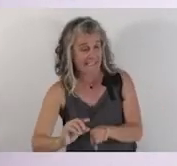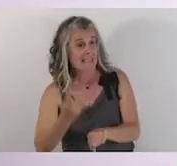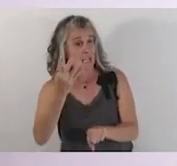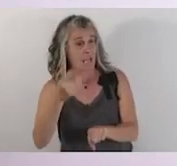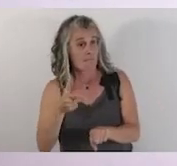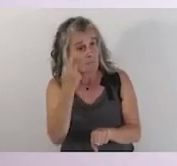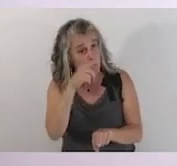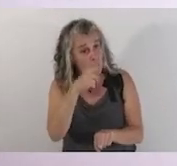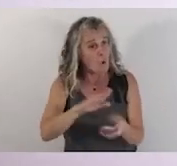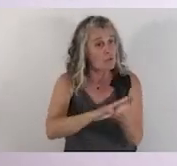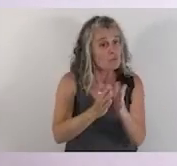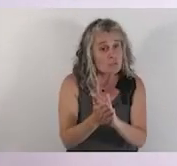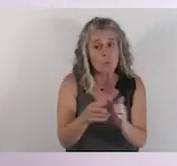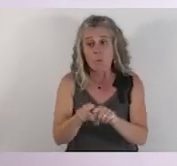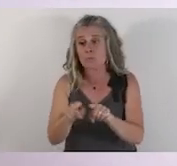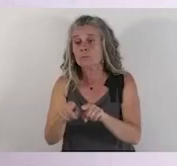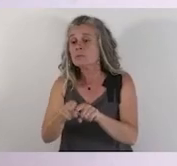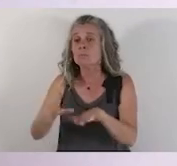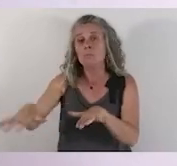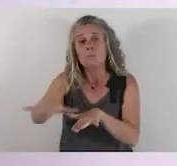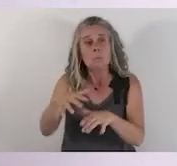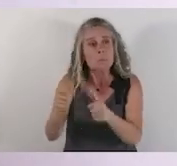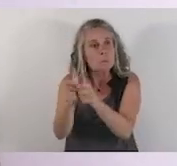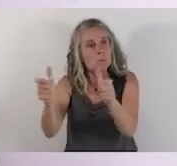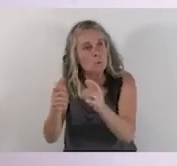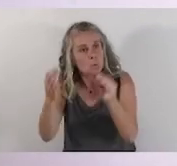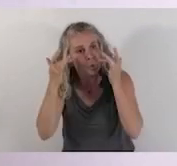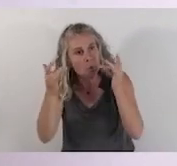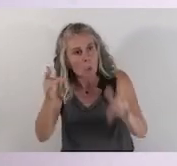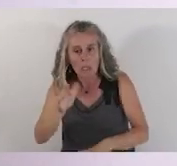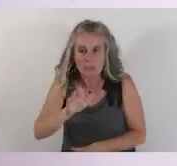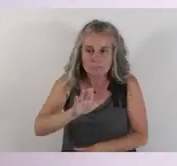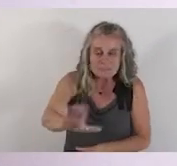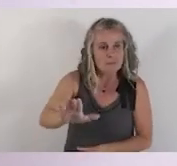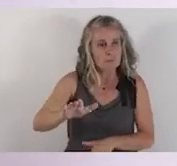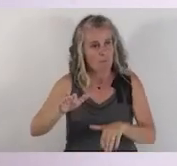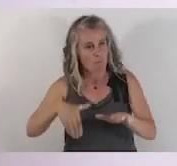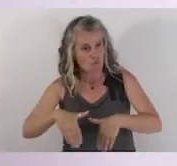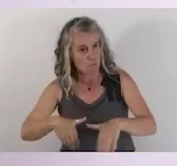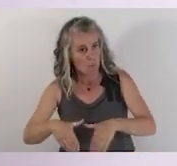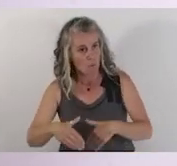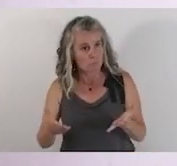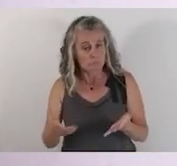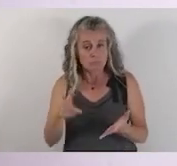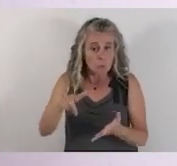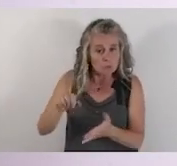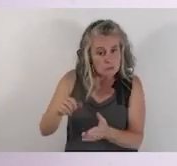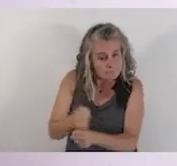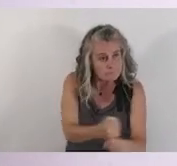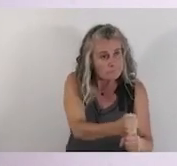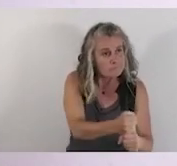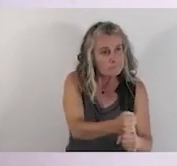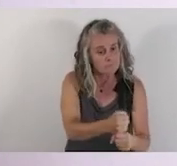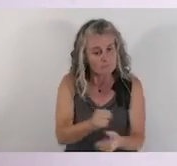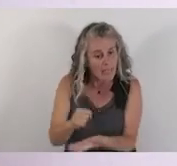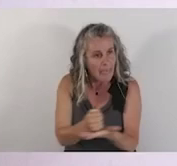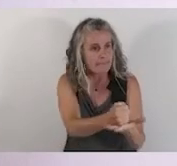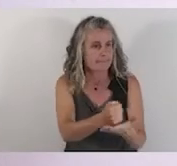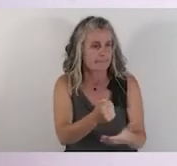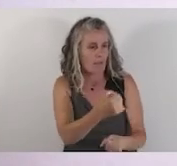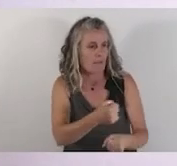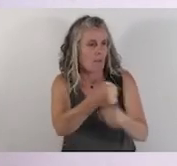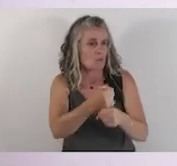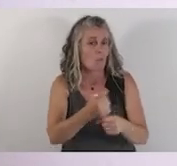aux opérateurs culturels pour leur fonctionnement et pour les aides à la création. Cela